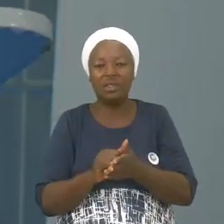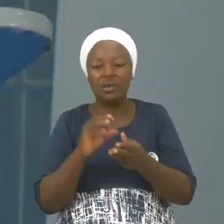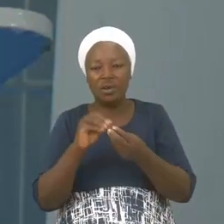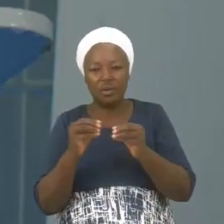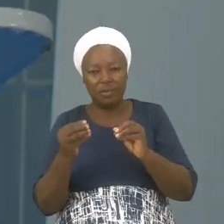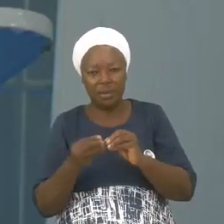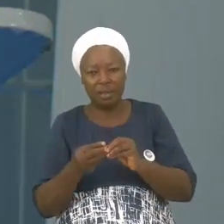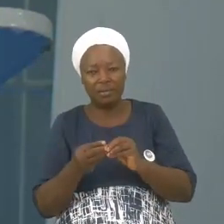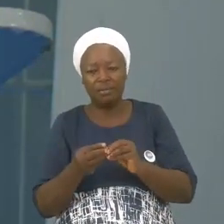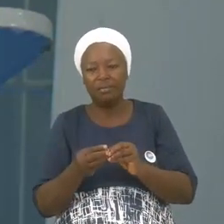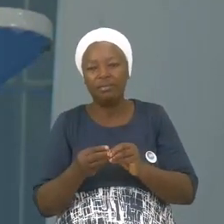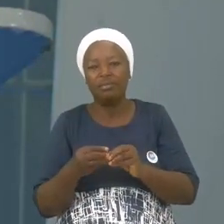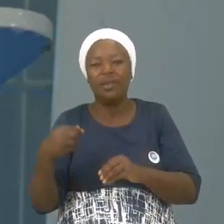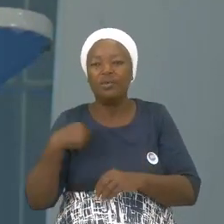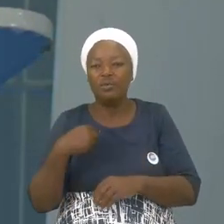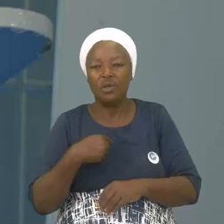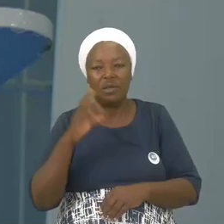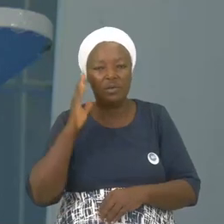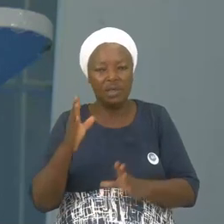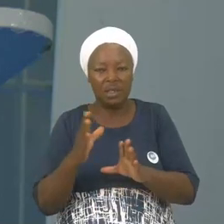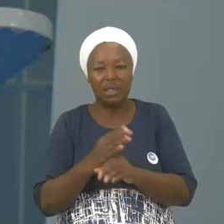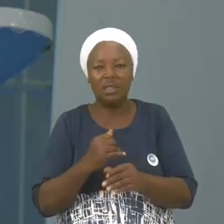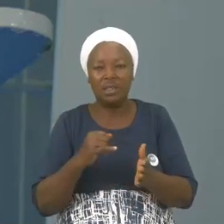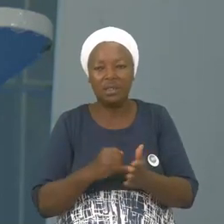Envoyez vos informations.